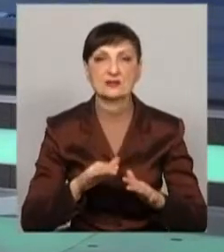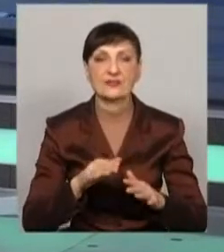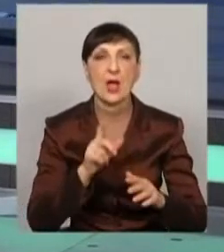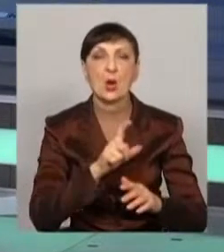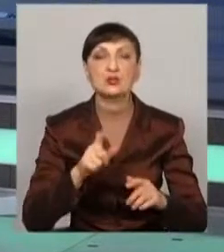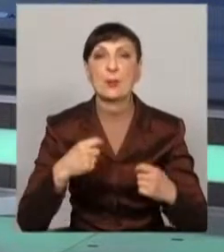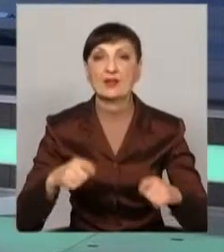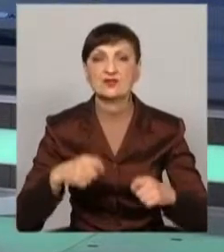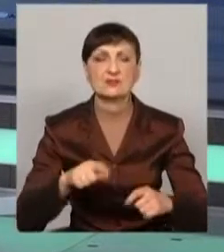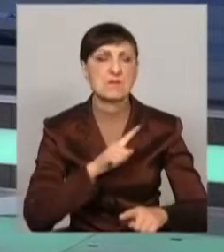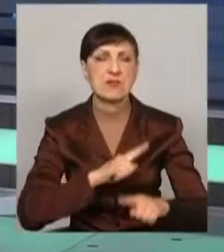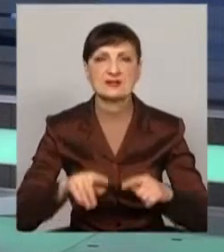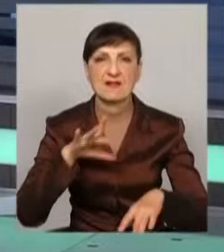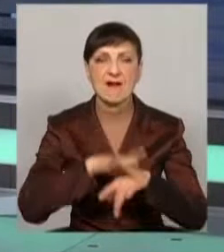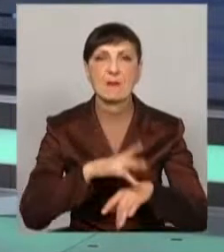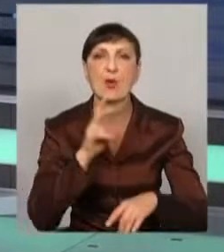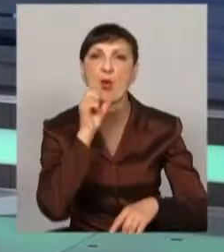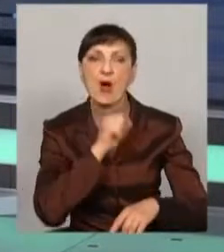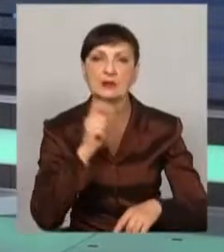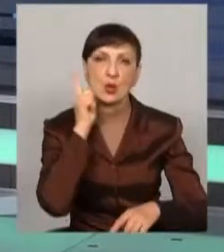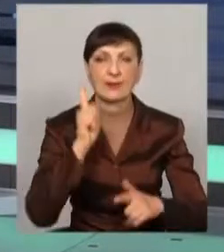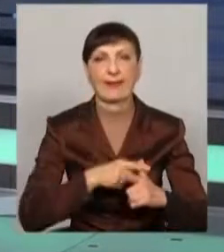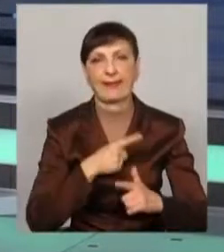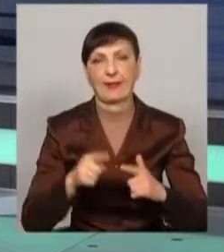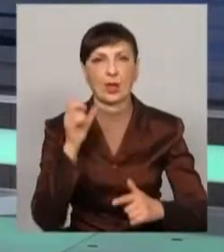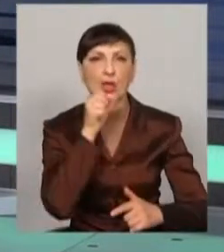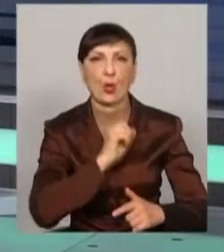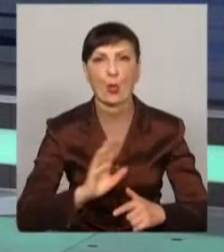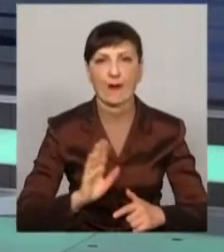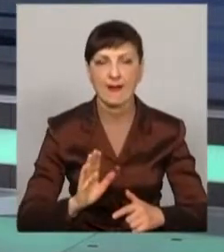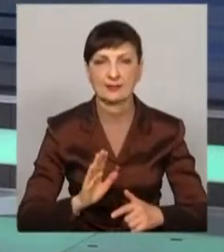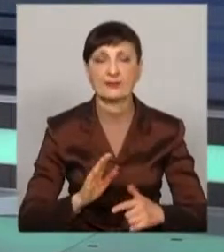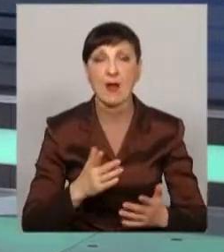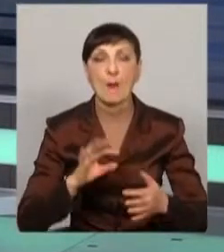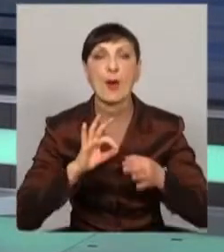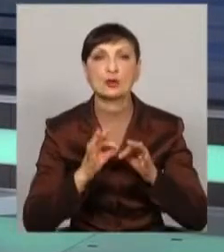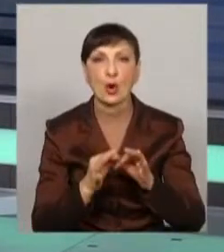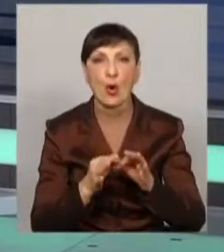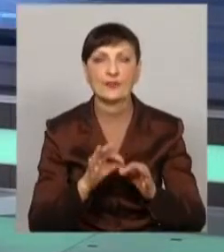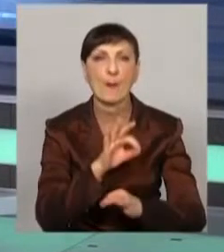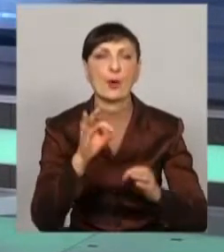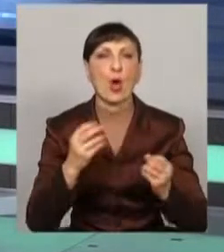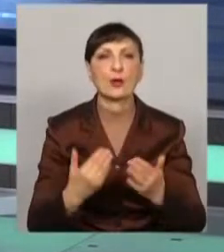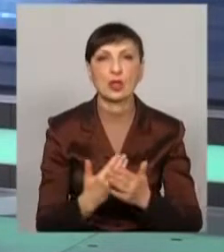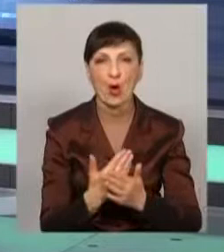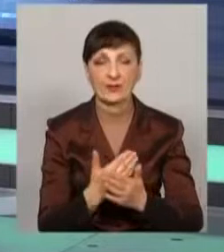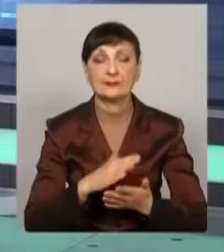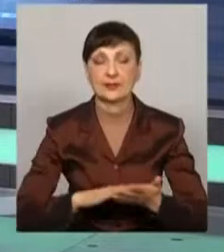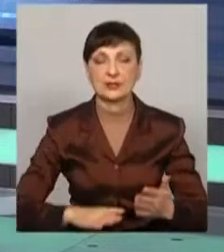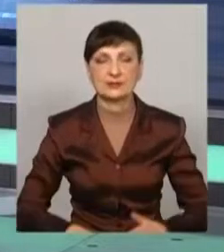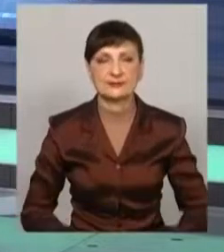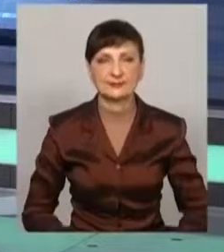считанные минуты смогут определить, украден аппарат или нет. Подробнее о цифровом проекте расскажет Салтанат